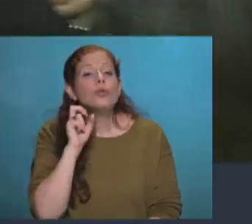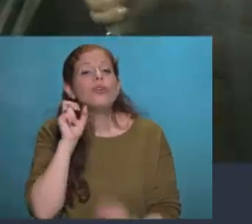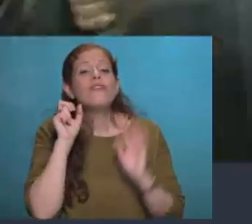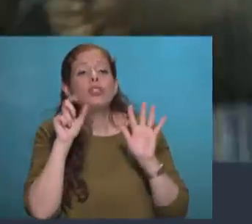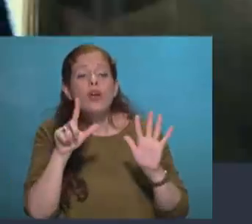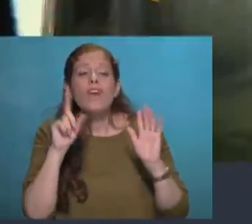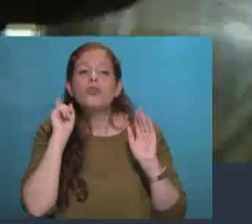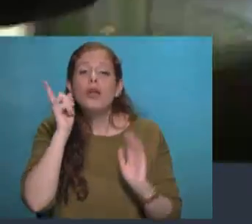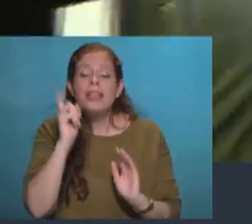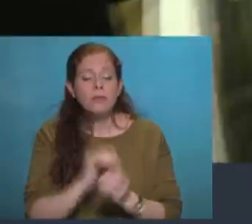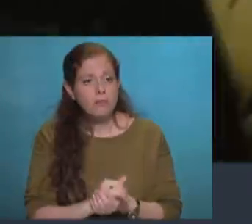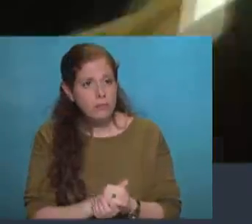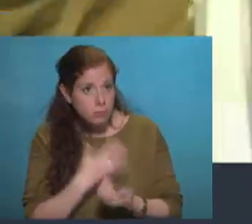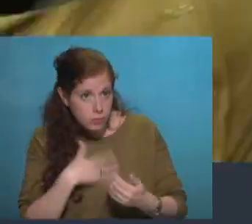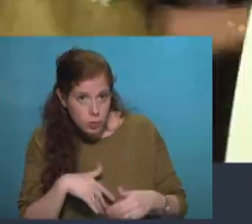לנו משהו?